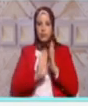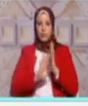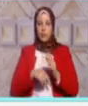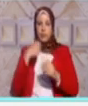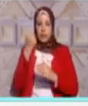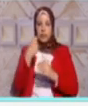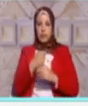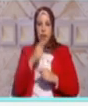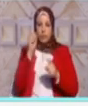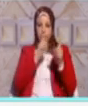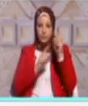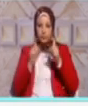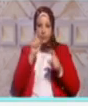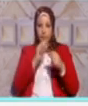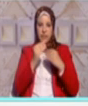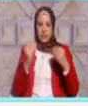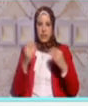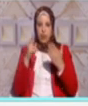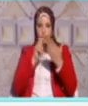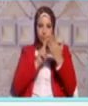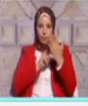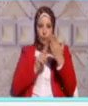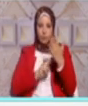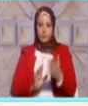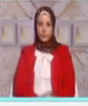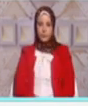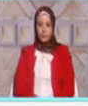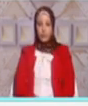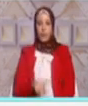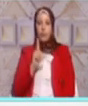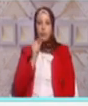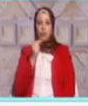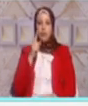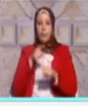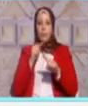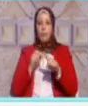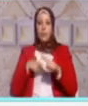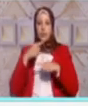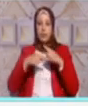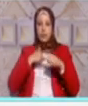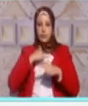المقالية حتى لو كانت نسبتها قليلة هي 15%، لأنها ستعيد